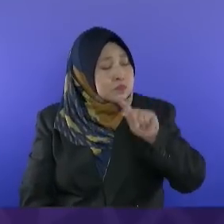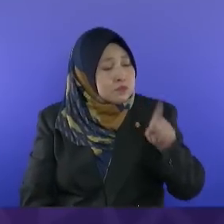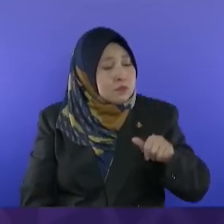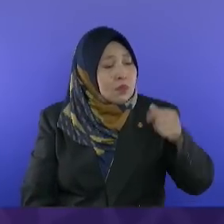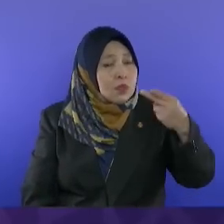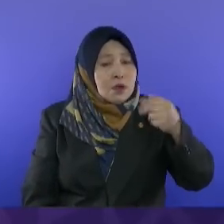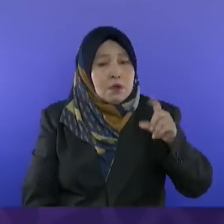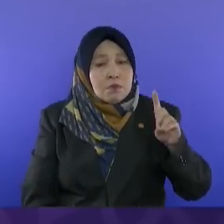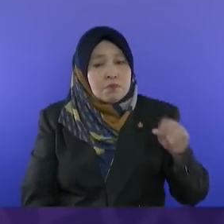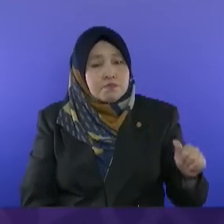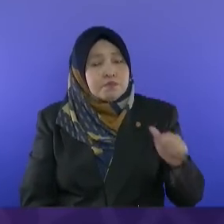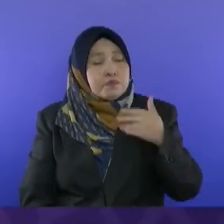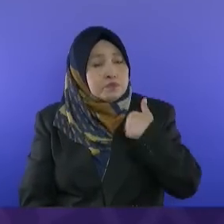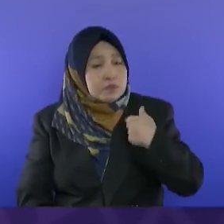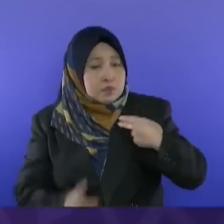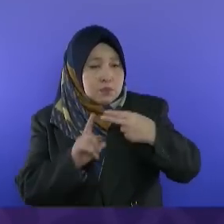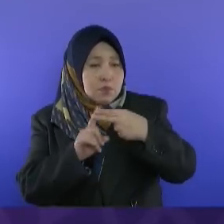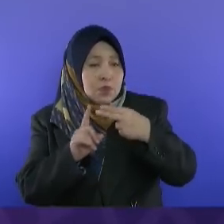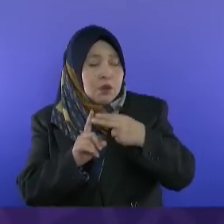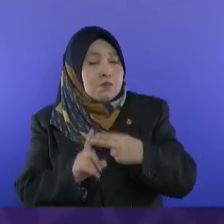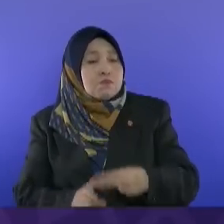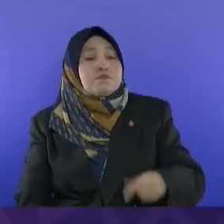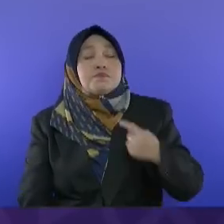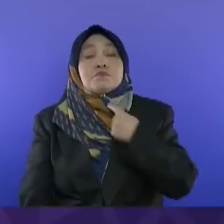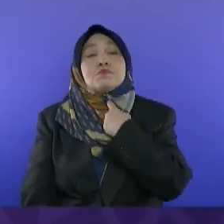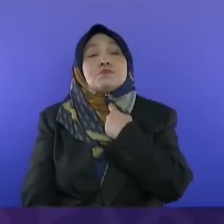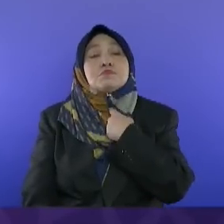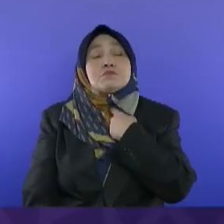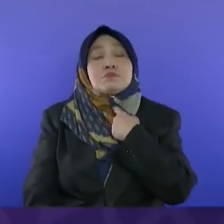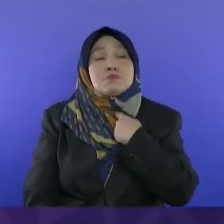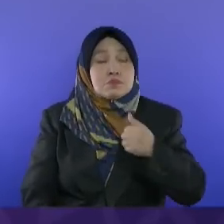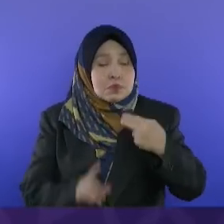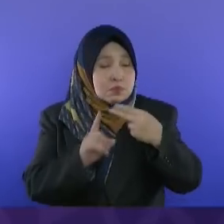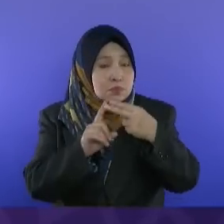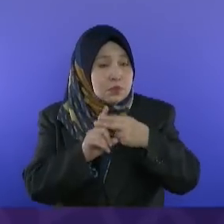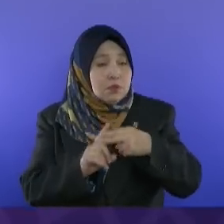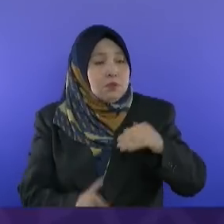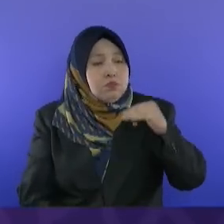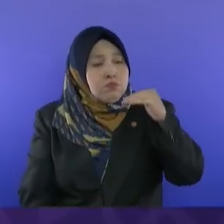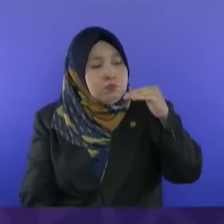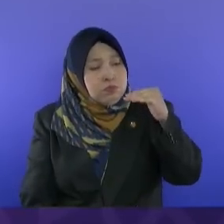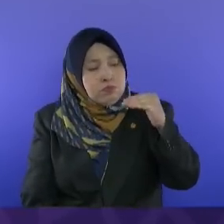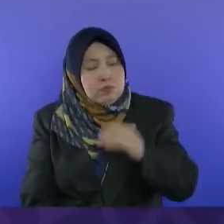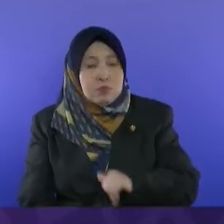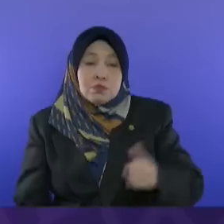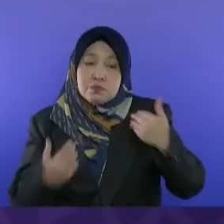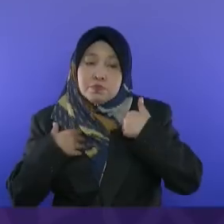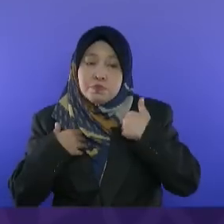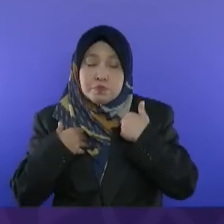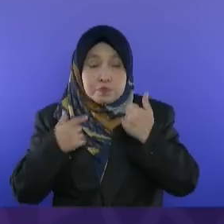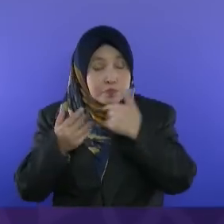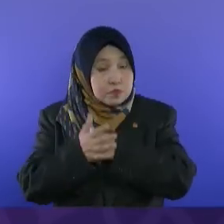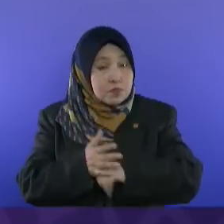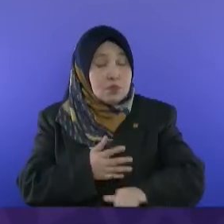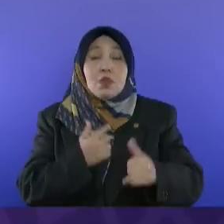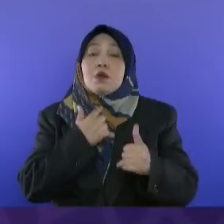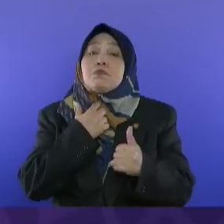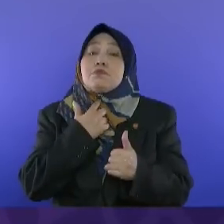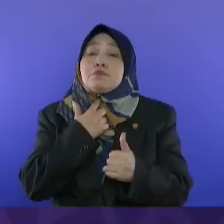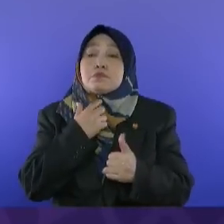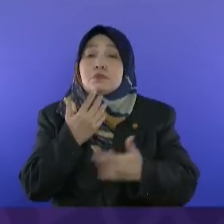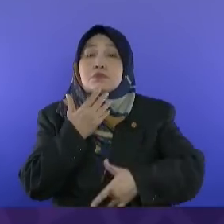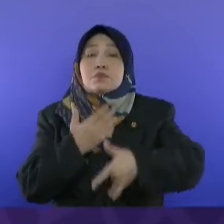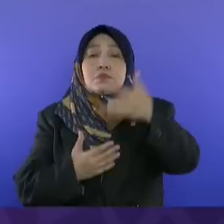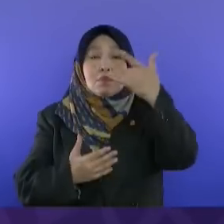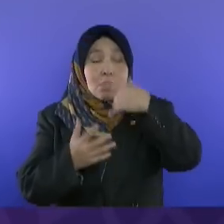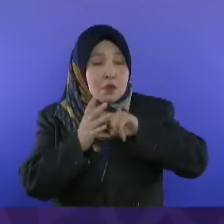ada huruf Ain yang berada di tengah halkum kemudian ada huruf H ataupun H simpul yang berada di Pangkal halkum kita